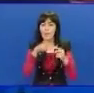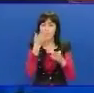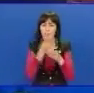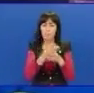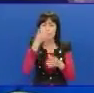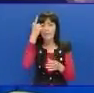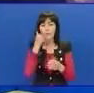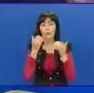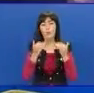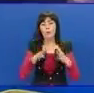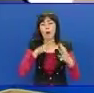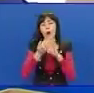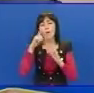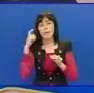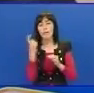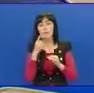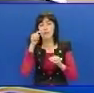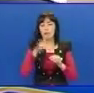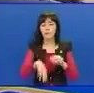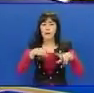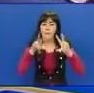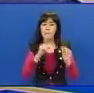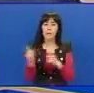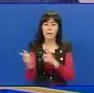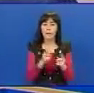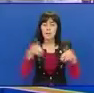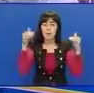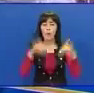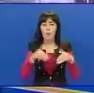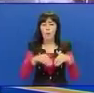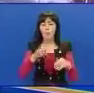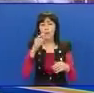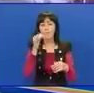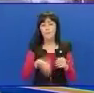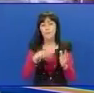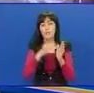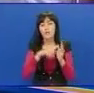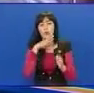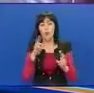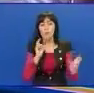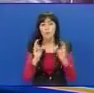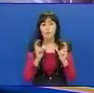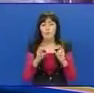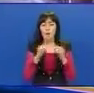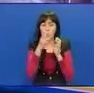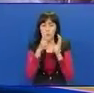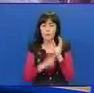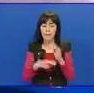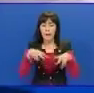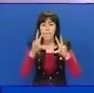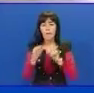білген. Бүгінде ауыл шаруашылығына орта буын мамандар дайындайтын іргелі оқу орнында 1700-ден астам студент 17 мамандық бойынша білім